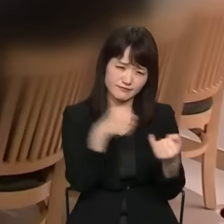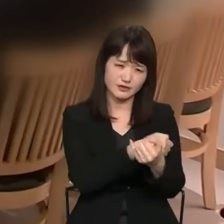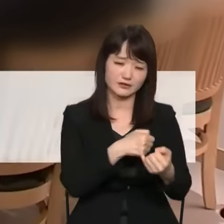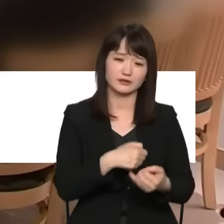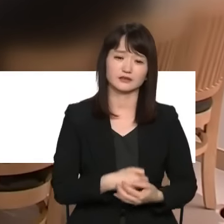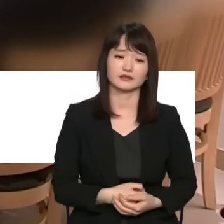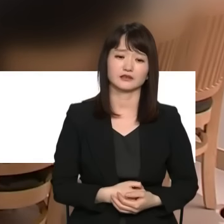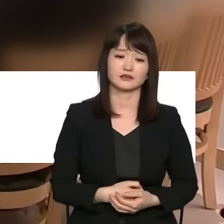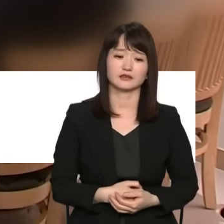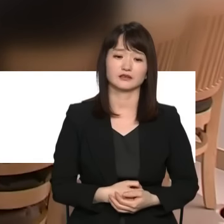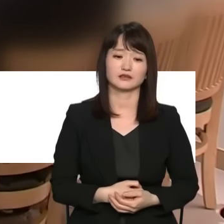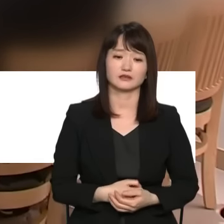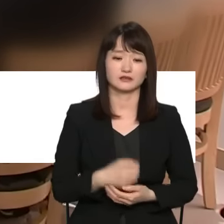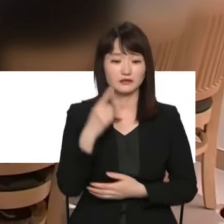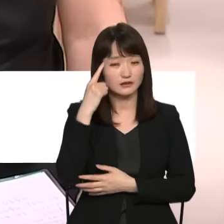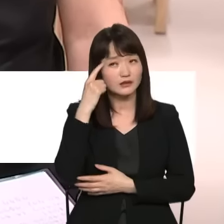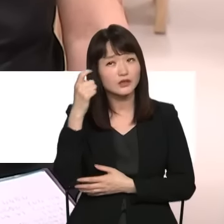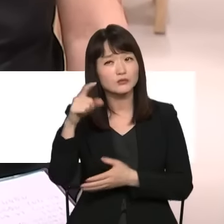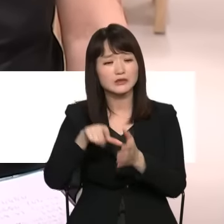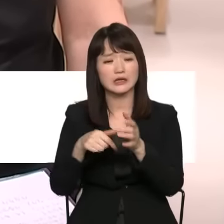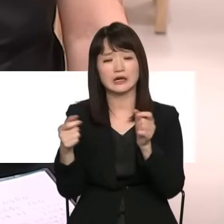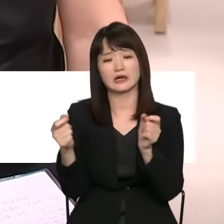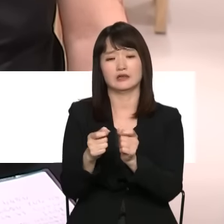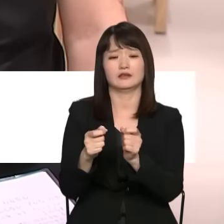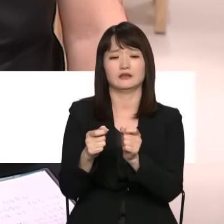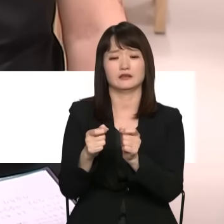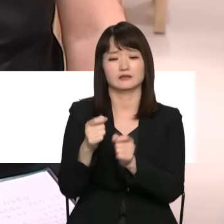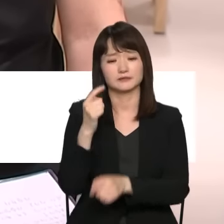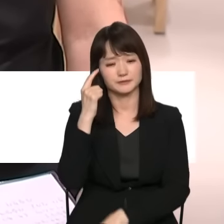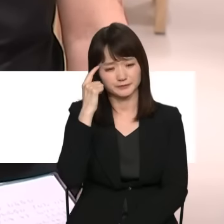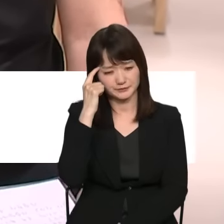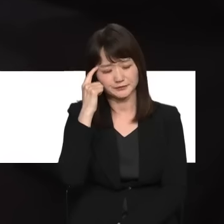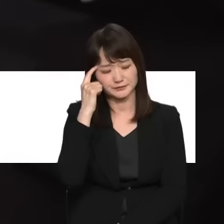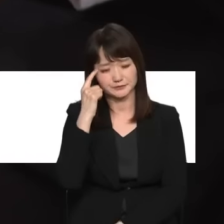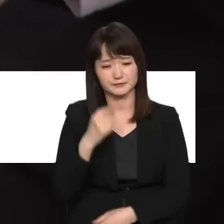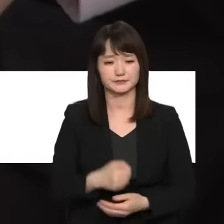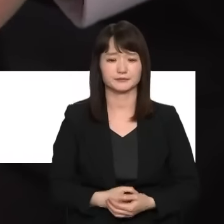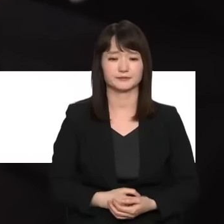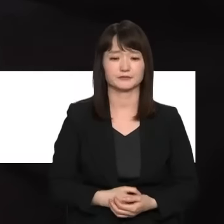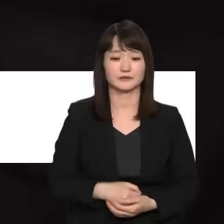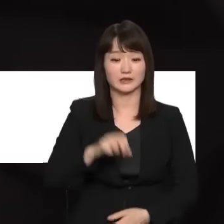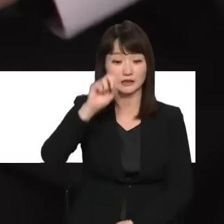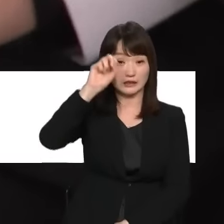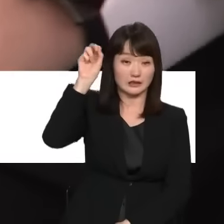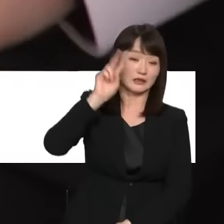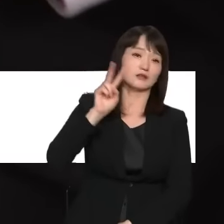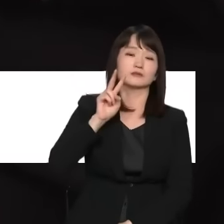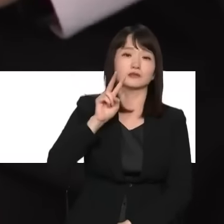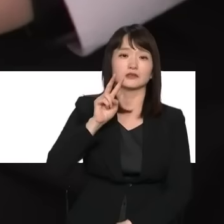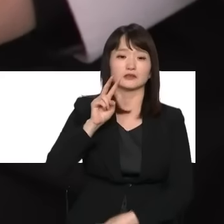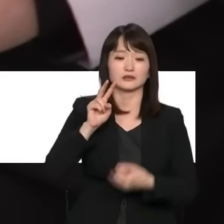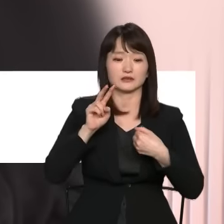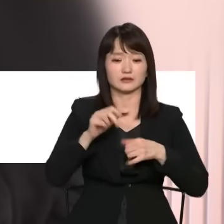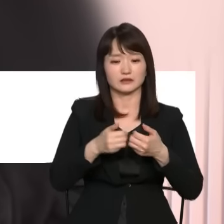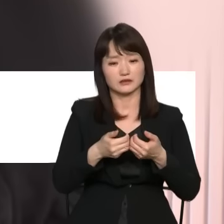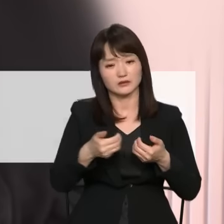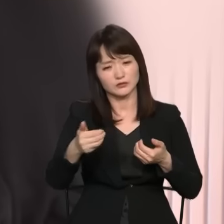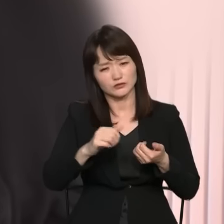추모의 시간이 매우 짧았을라 생각이 듭니다. 갑자기 맞닥뜨린